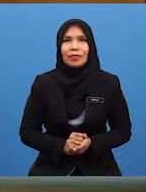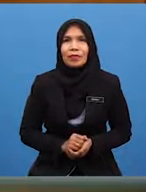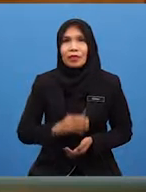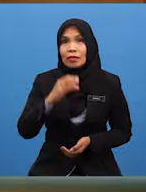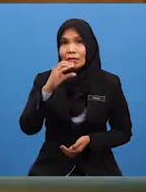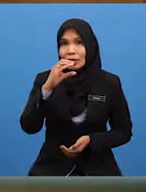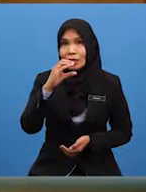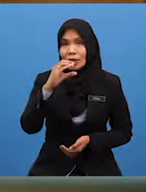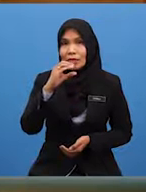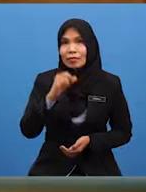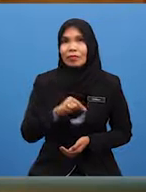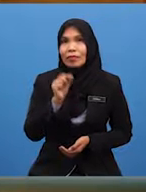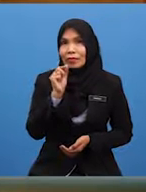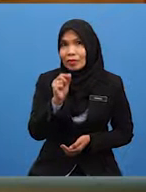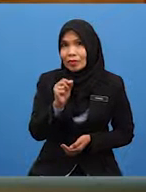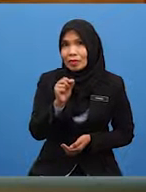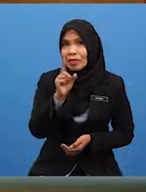C. Titik